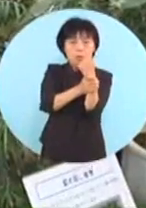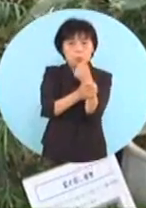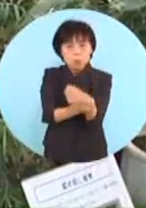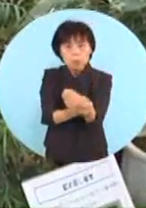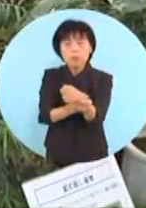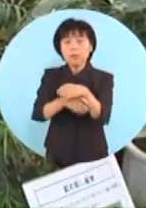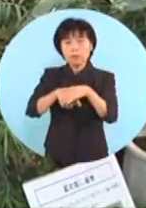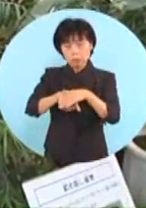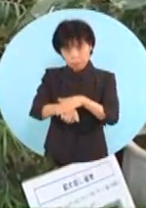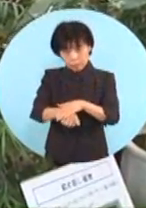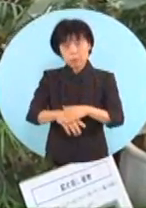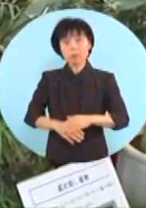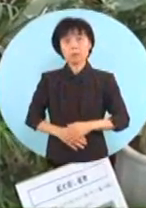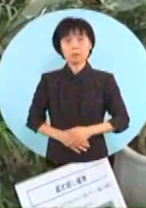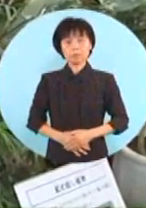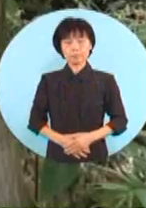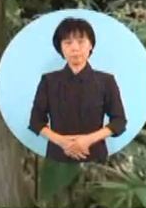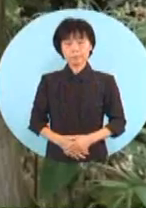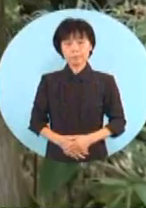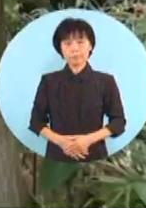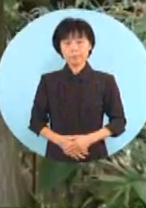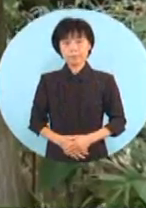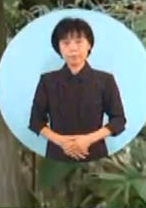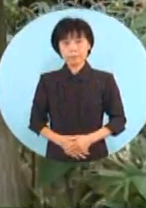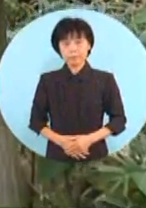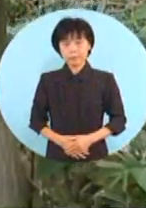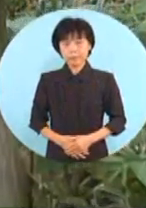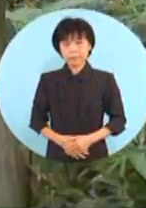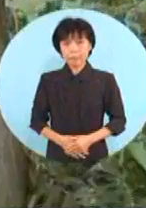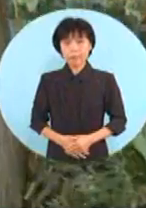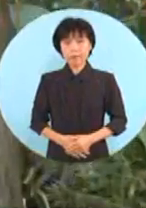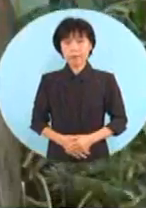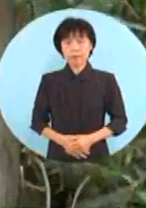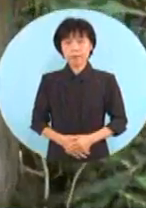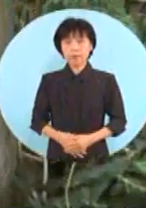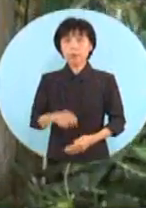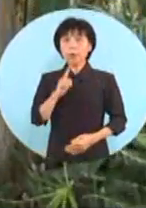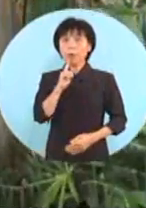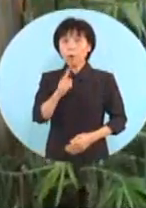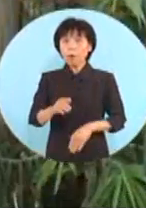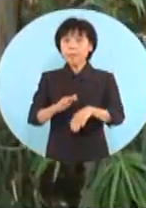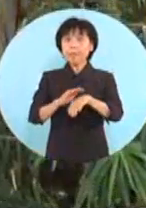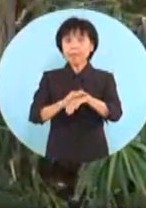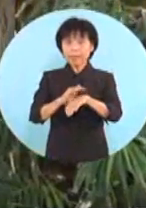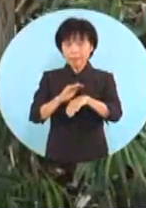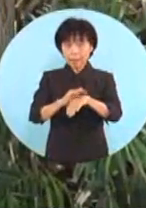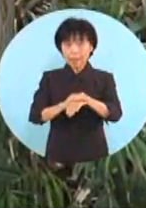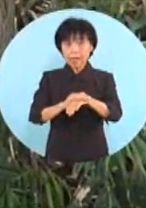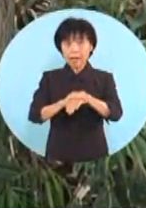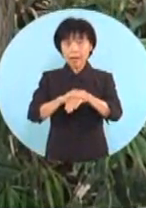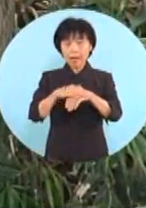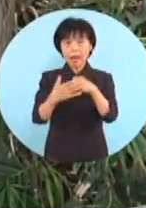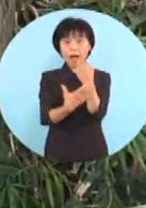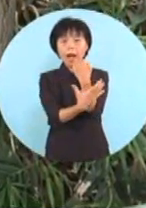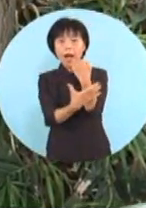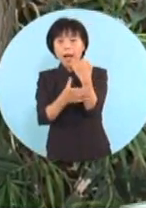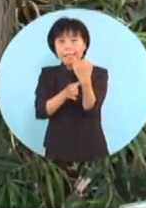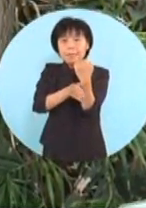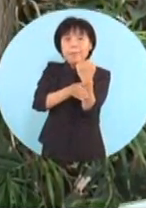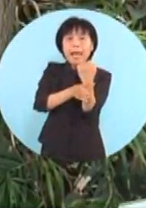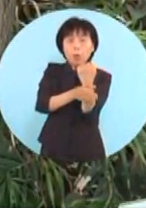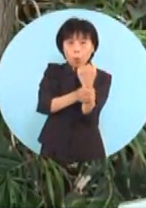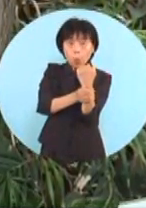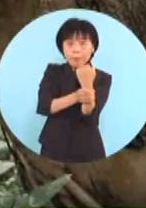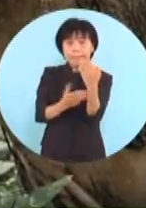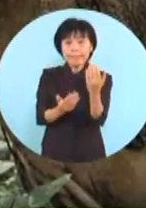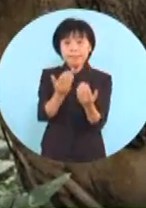大きな、木になって成長できなくしてしまう。結果この木はね、死んでしまうんで、こういった